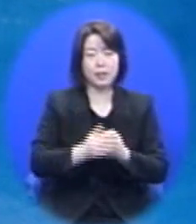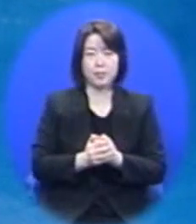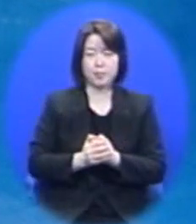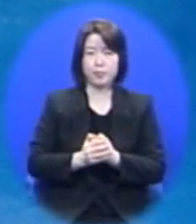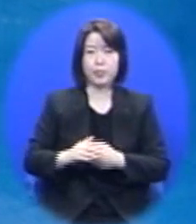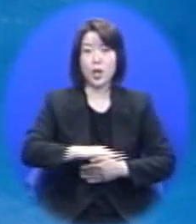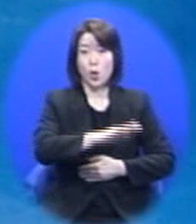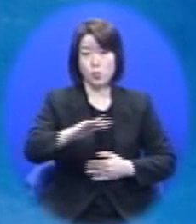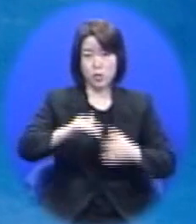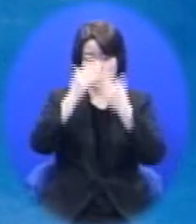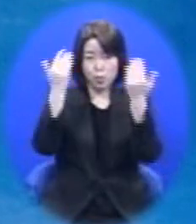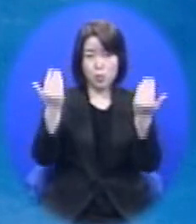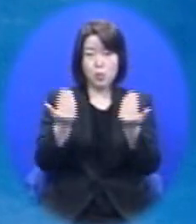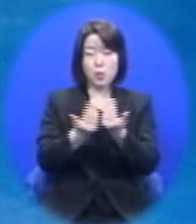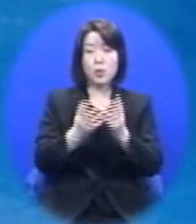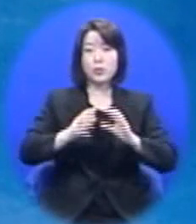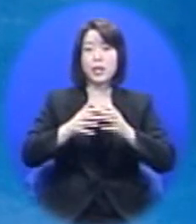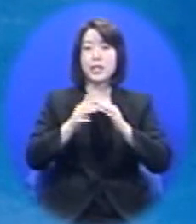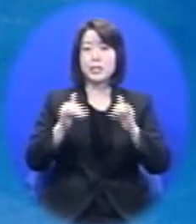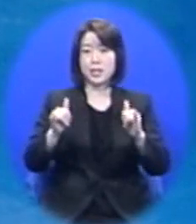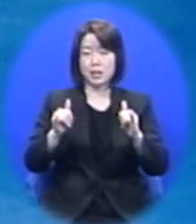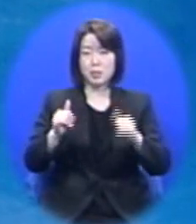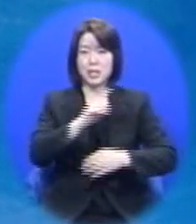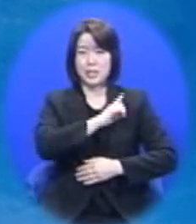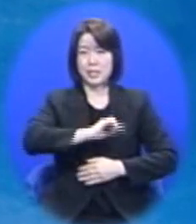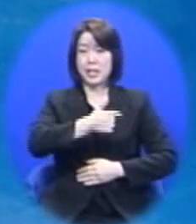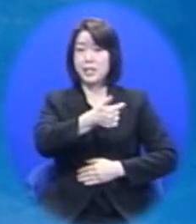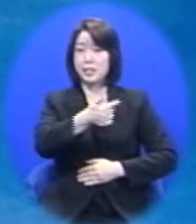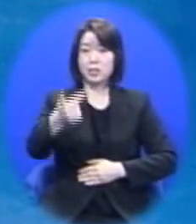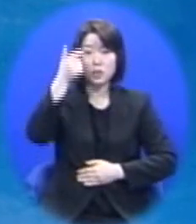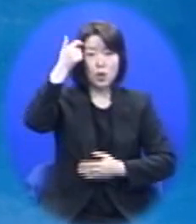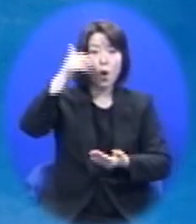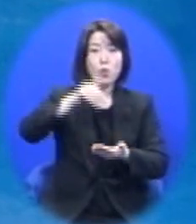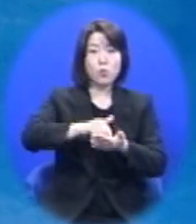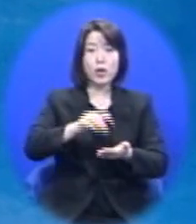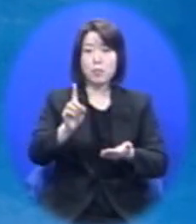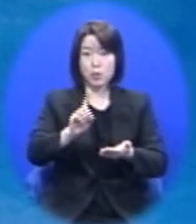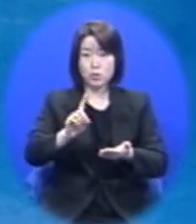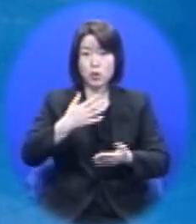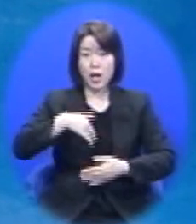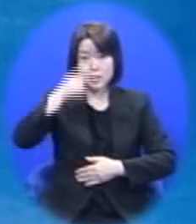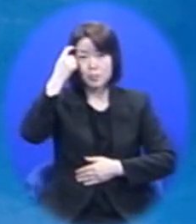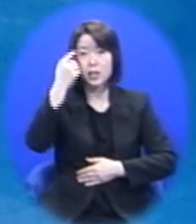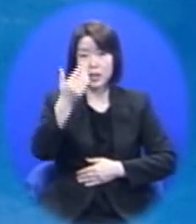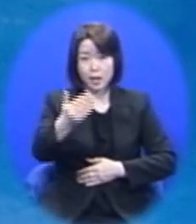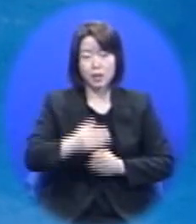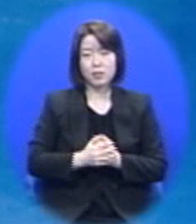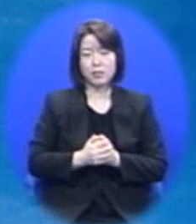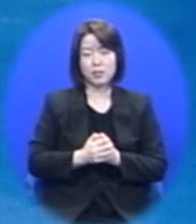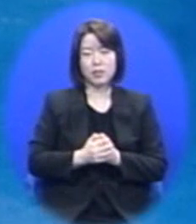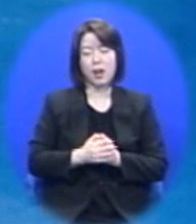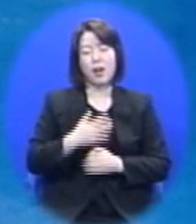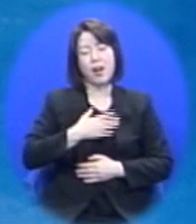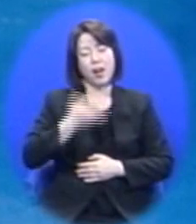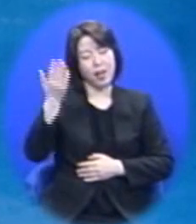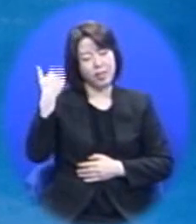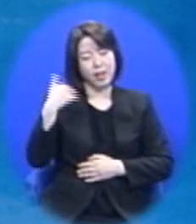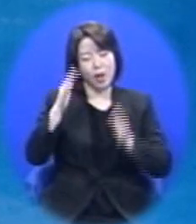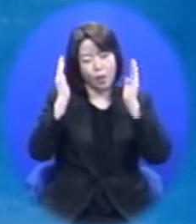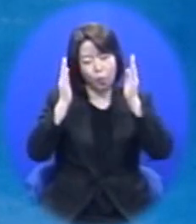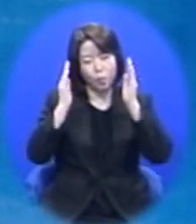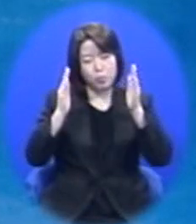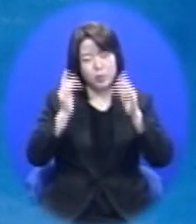전 국민이 가지고 있는 제일 큰 후회가 뭔지 아십니까? 공부 열심히 할 걸.